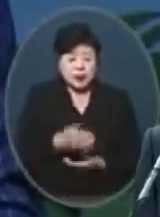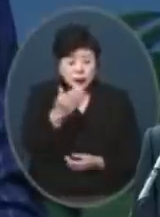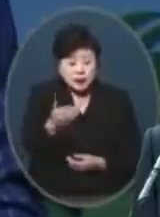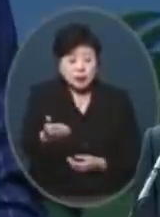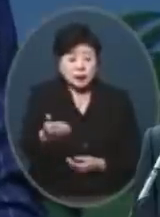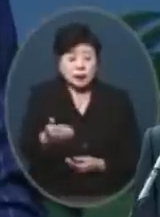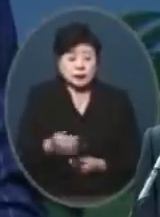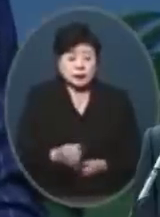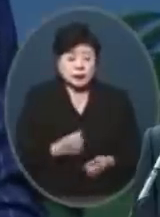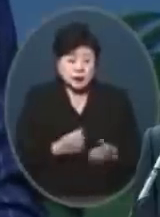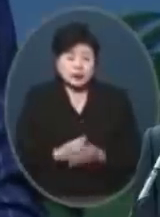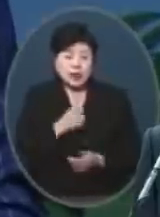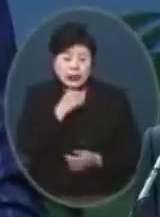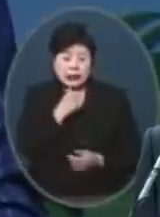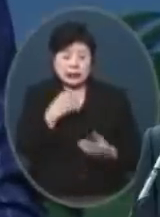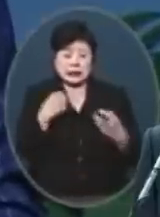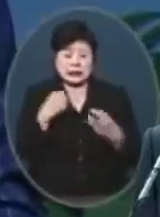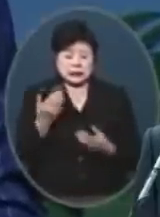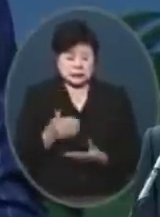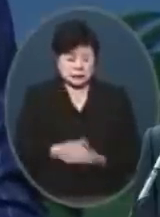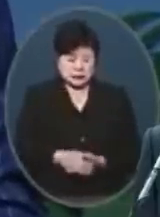여러분 때문에 가난하게 되시오.